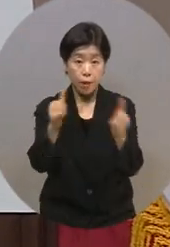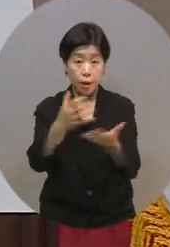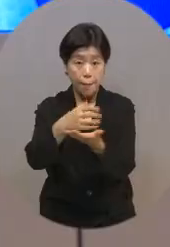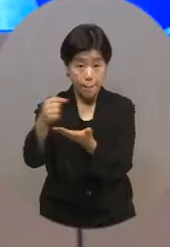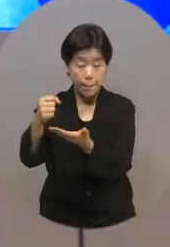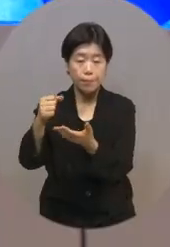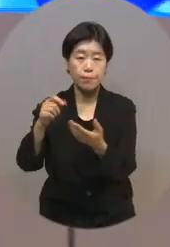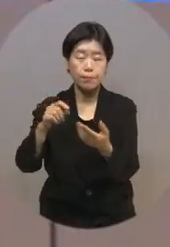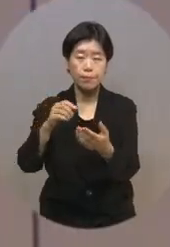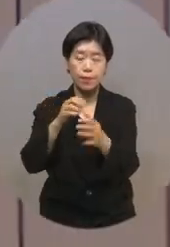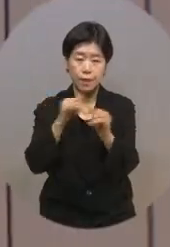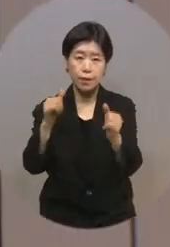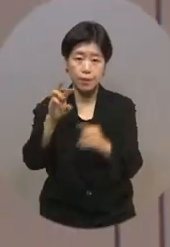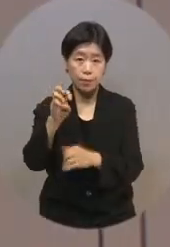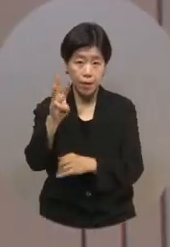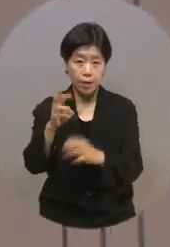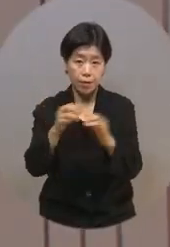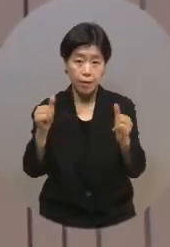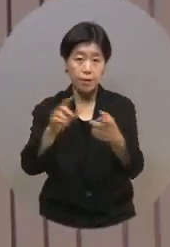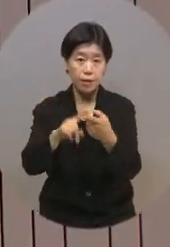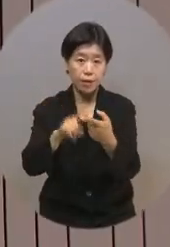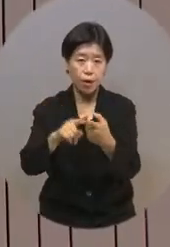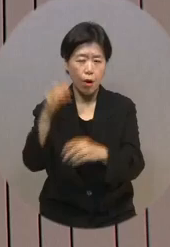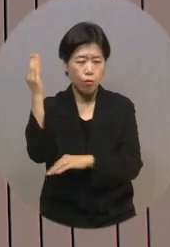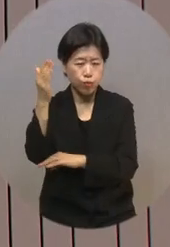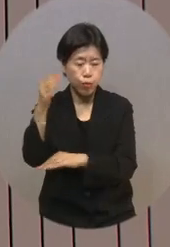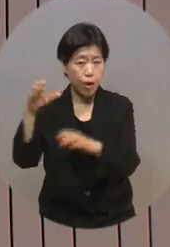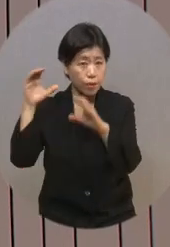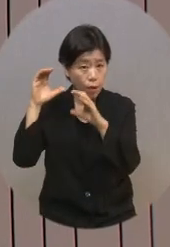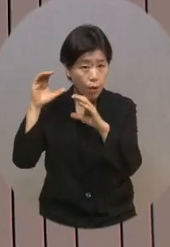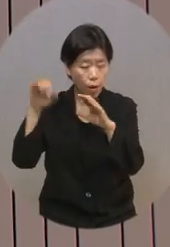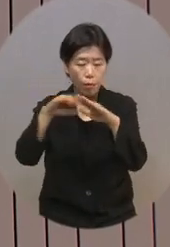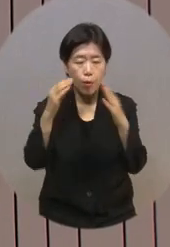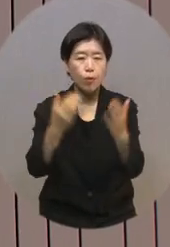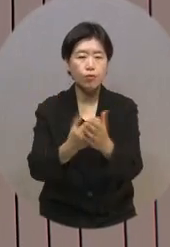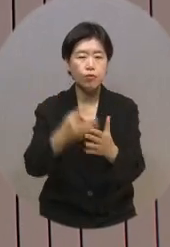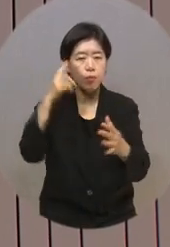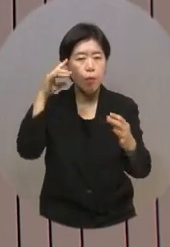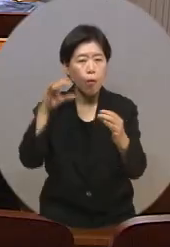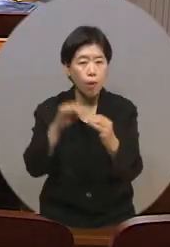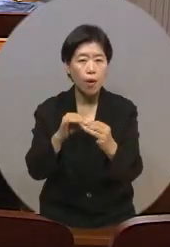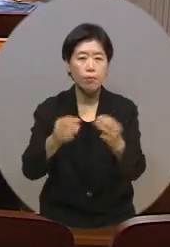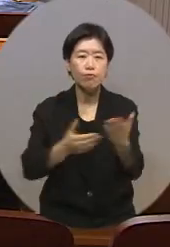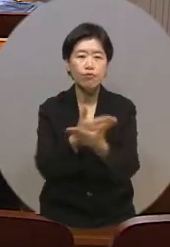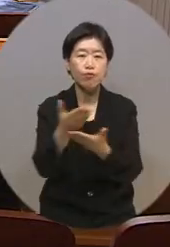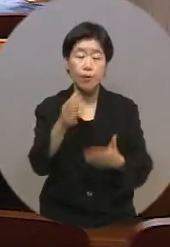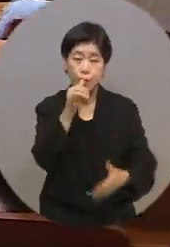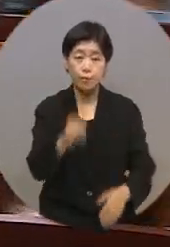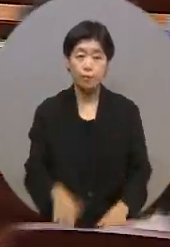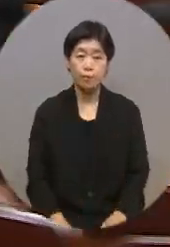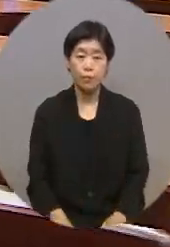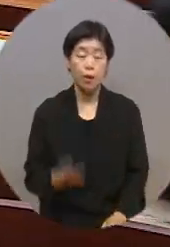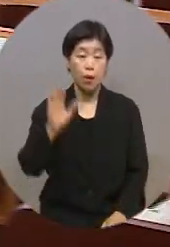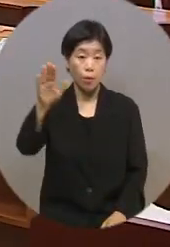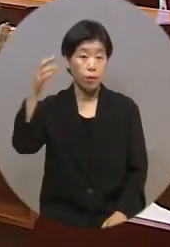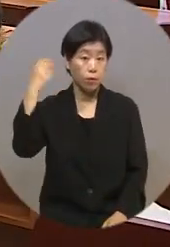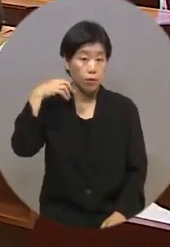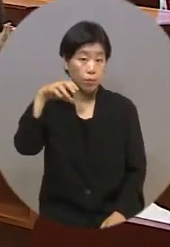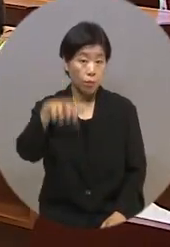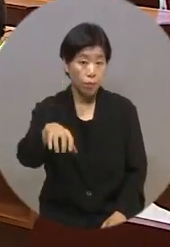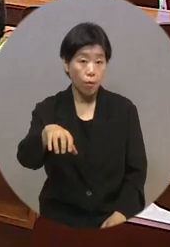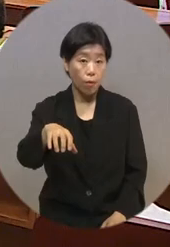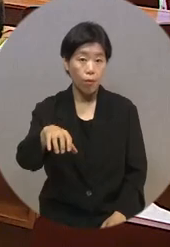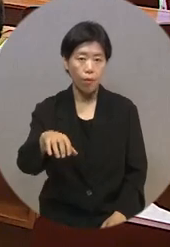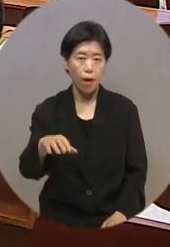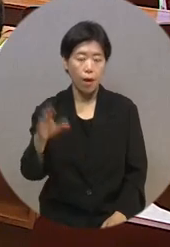이야기를 공유하며 지역사회인들 모두에게 감동과 영감을 선사하는 자리. 앞으로 영등포 지역사회가